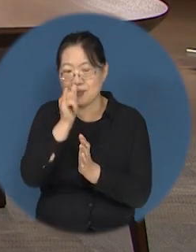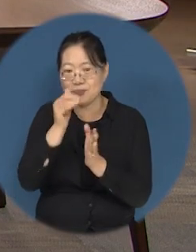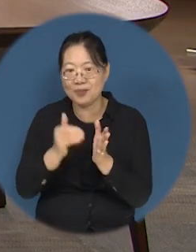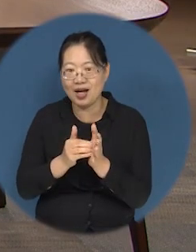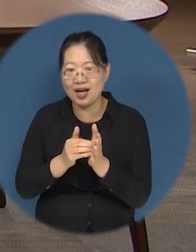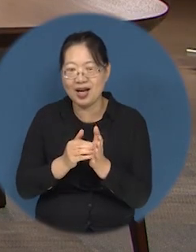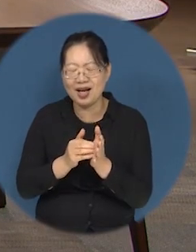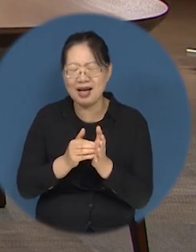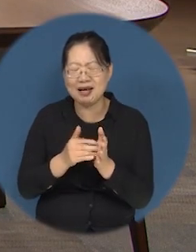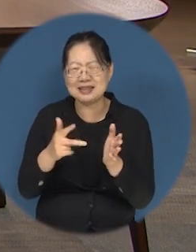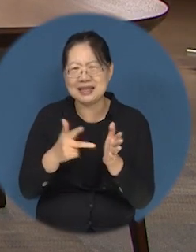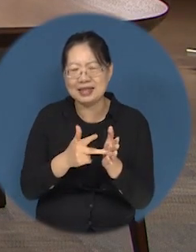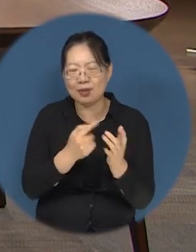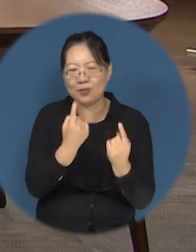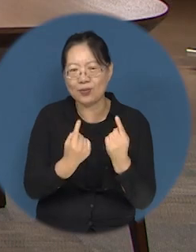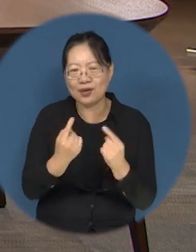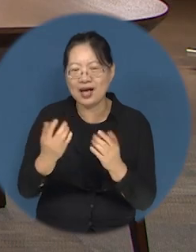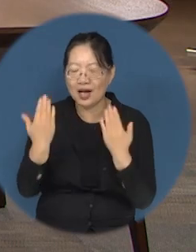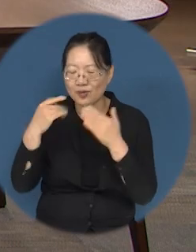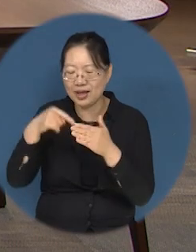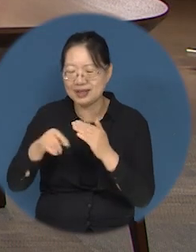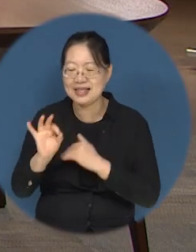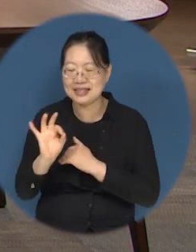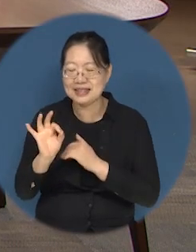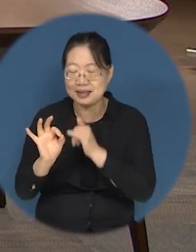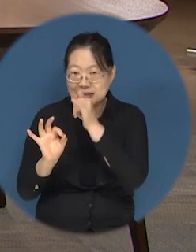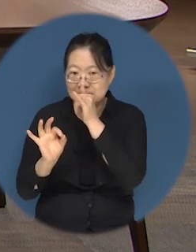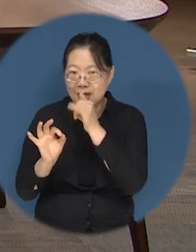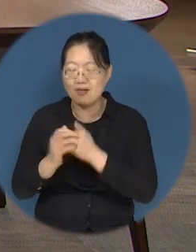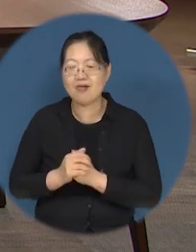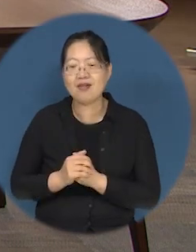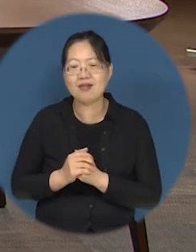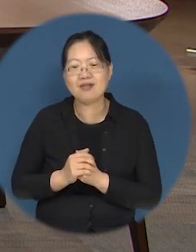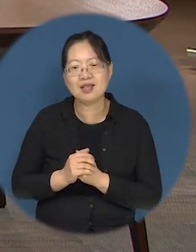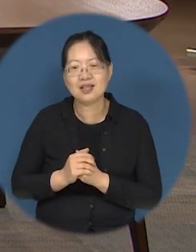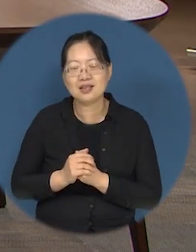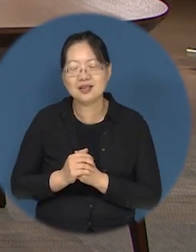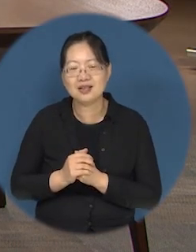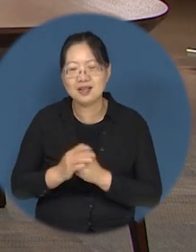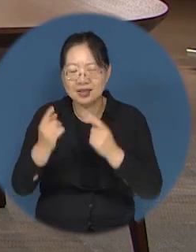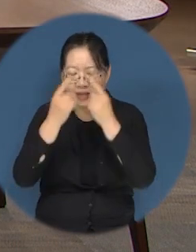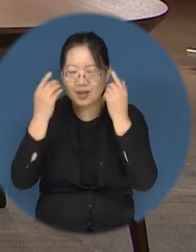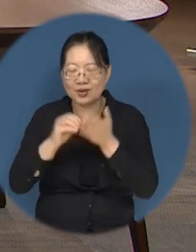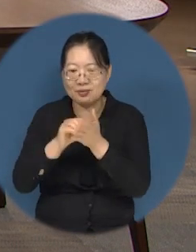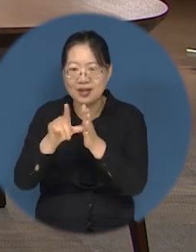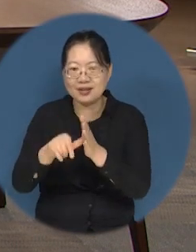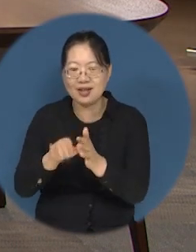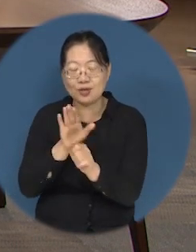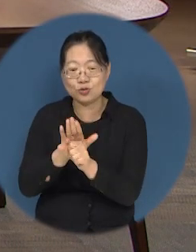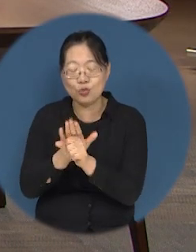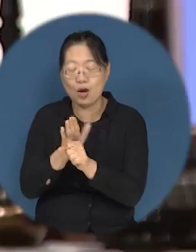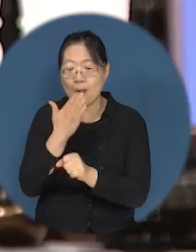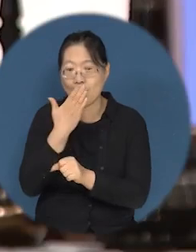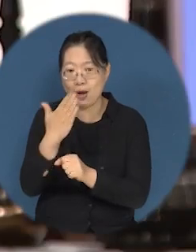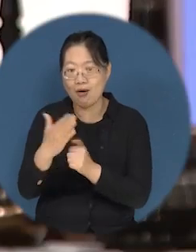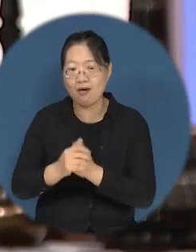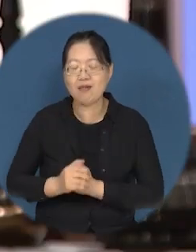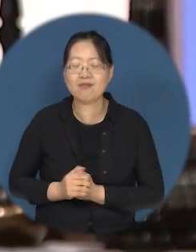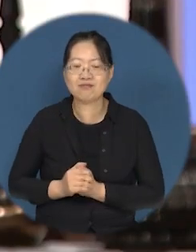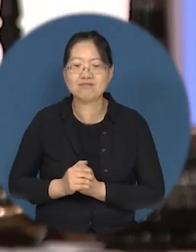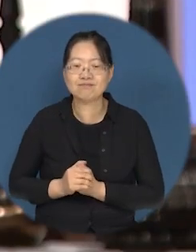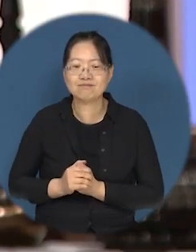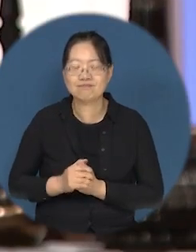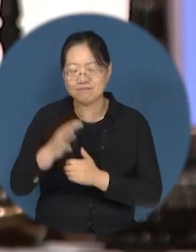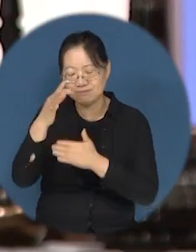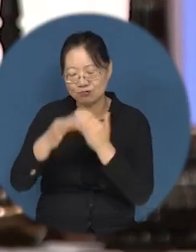그러니까 기금이죠. 재단이라기보다는 그 학교 안에 있는 기금인데 예. 거기서 뭐 이렇게 대학교 갈 때 지원을 해줄 수 있는